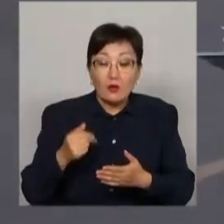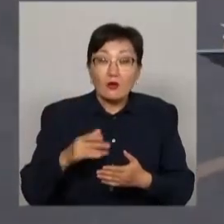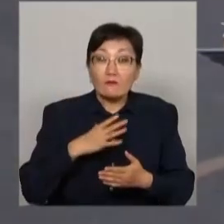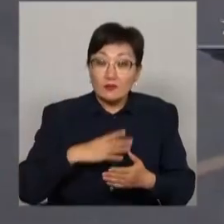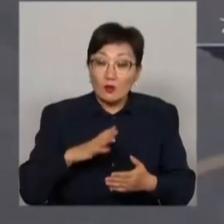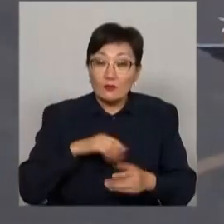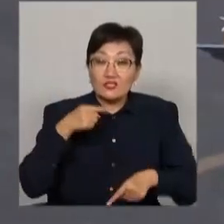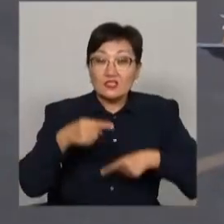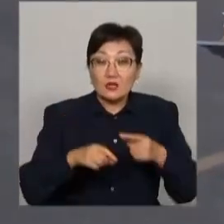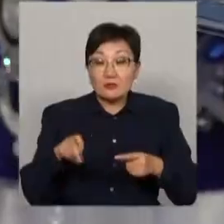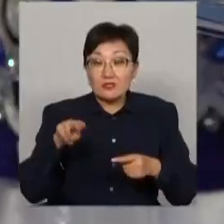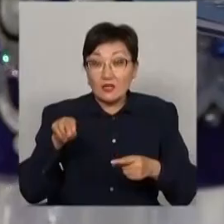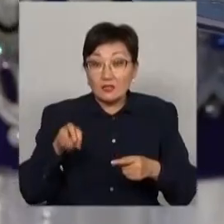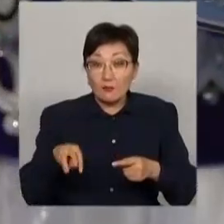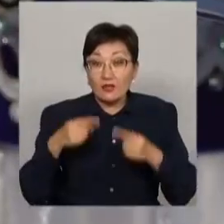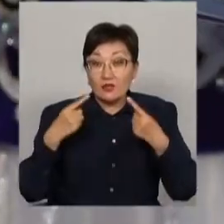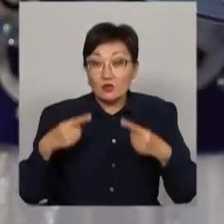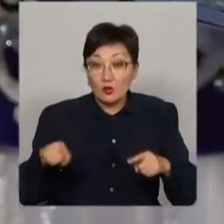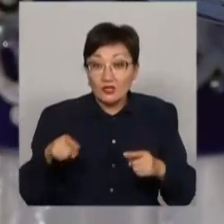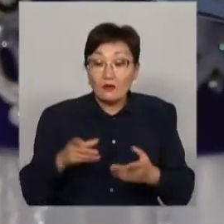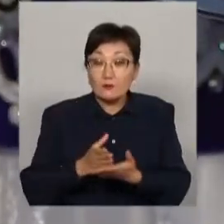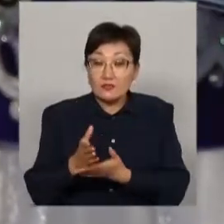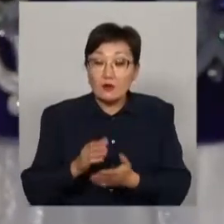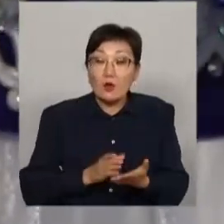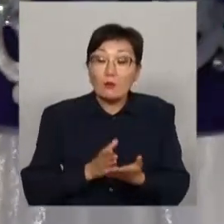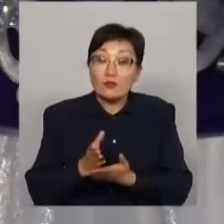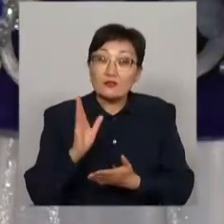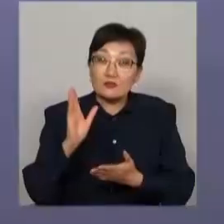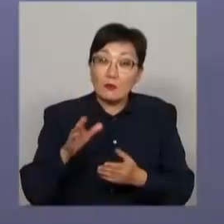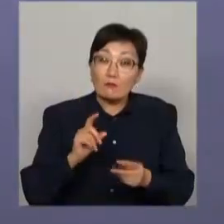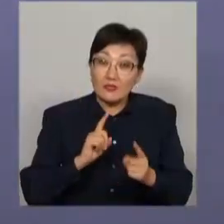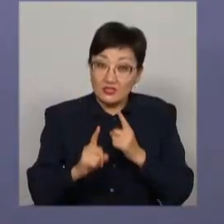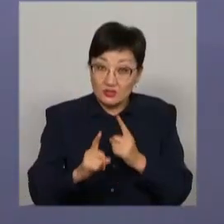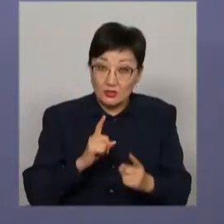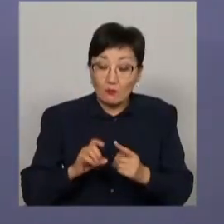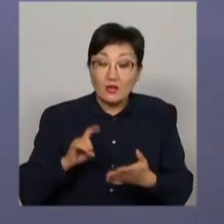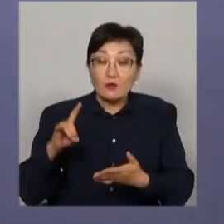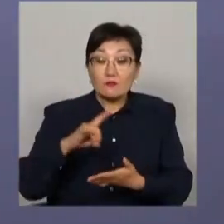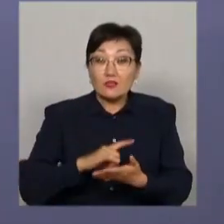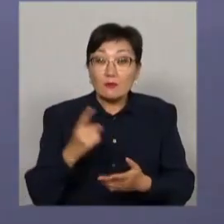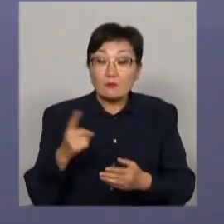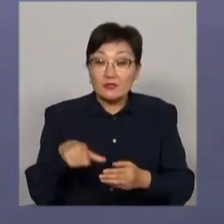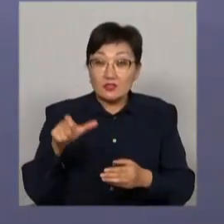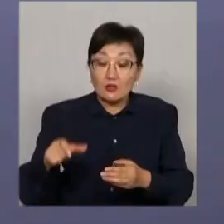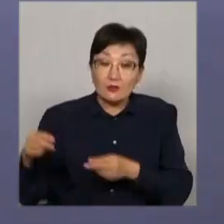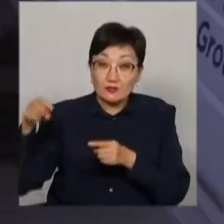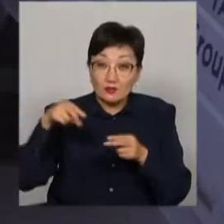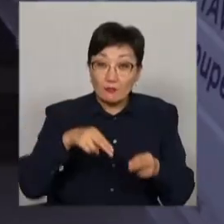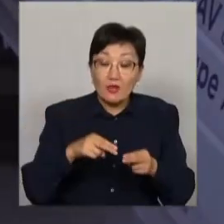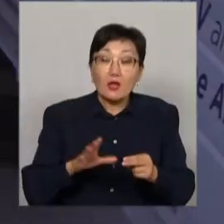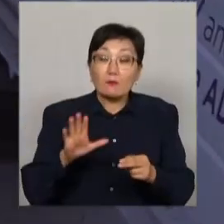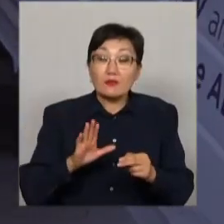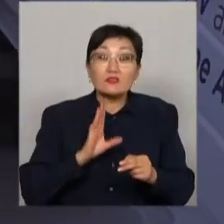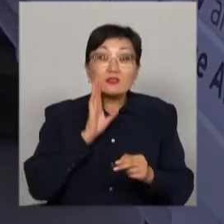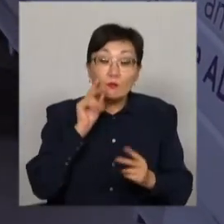через Амстердам или другие маршруты. Теперь прямой рейс будет регулярным. Самолет с первыми пассажирами приземлился в 5 утра.